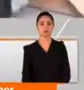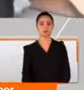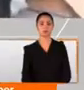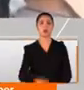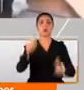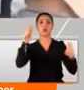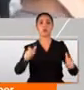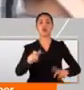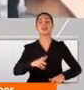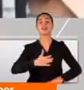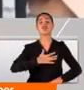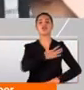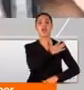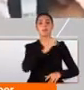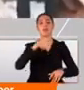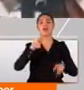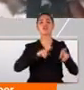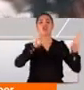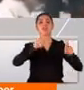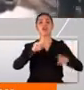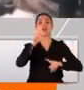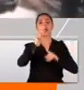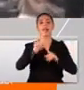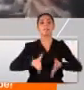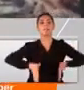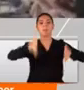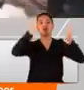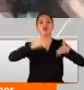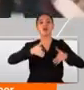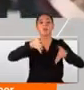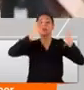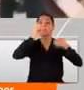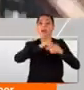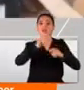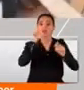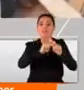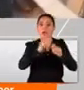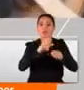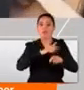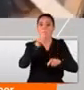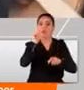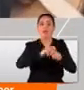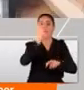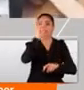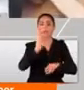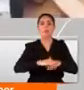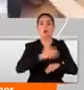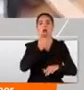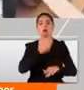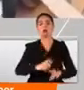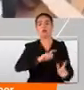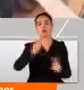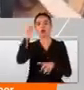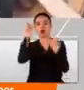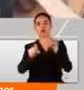Burası CHP Çanakkale İl Başkanlığı. Binada tadilat çalışması var. Çatıyı onaranlar ise Afganlı göçmenler.